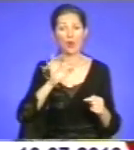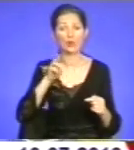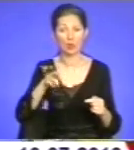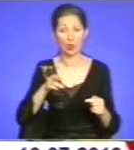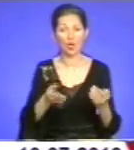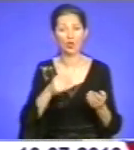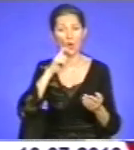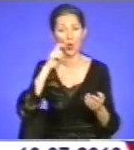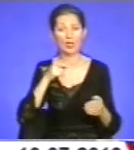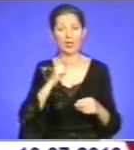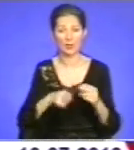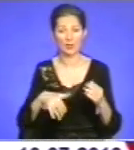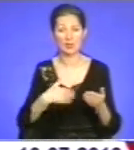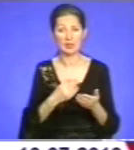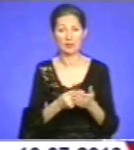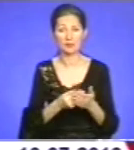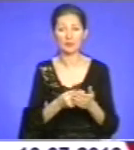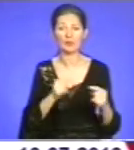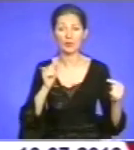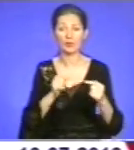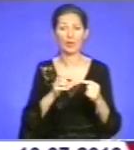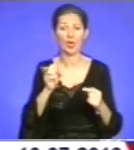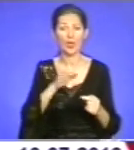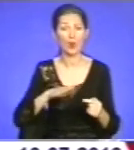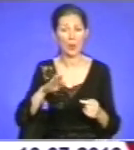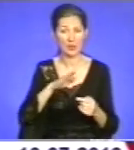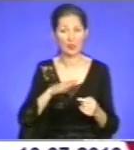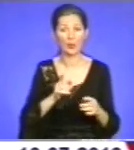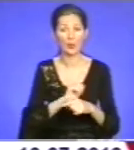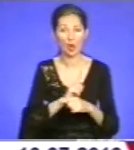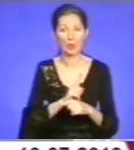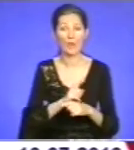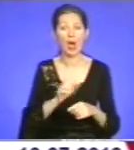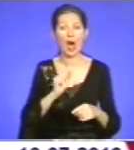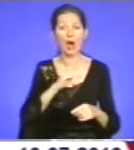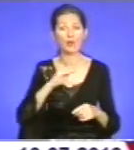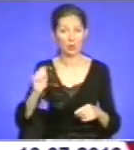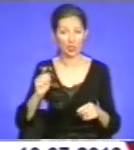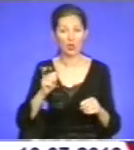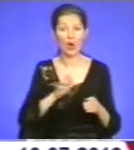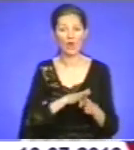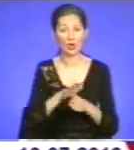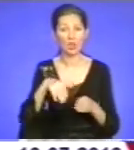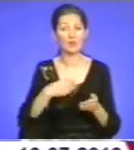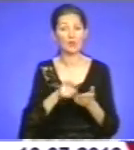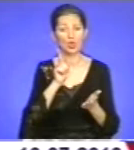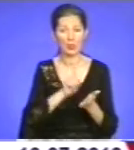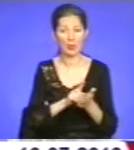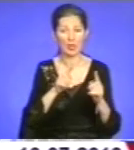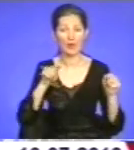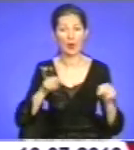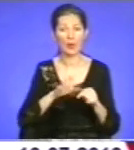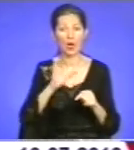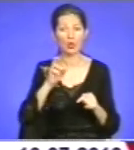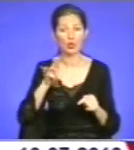відповідно до європейських підходів, вона фактично автоматично виконає свої зобов'язання в рамках СОТ, які вона поки що протягом 5 років